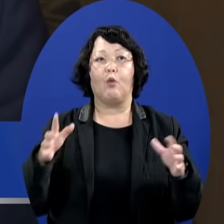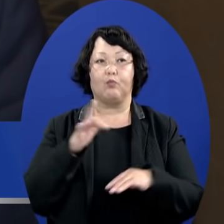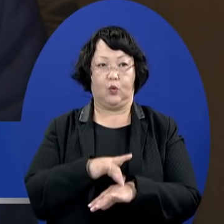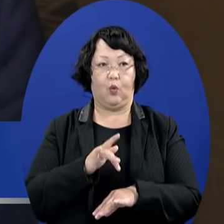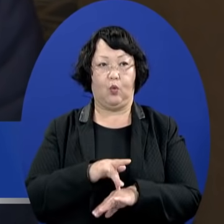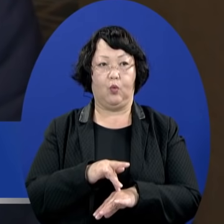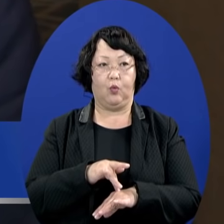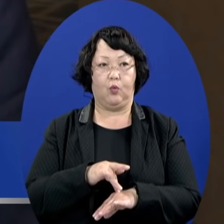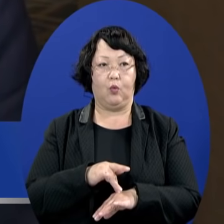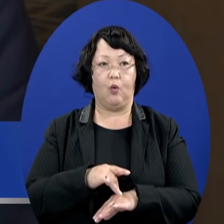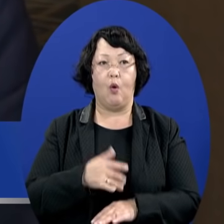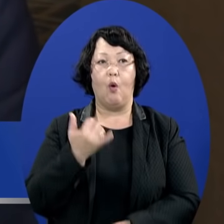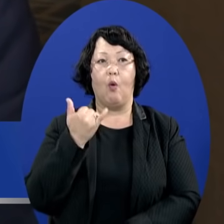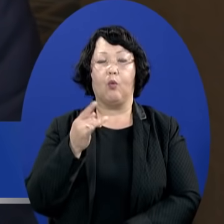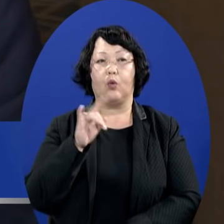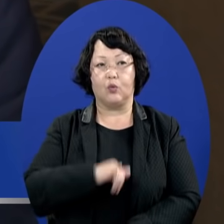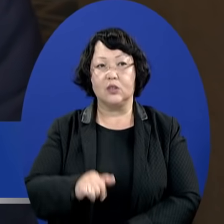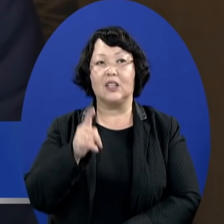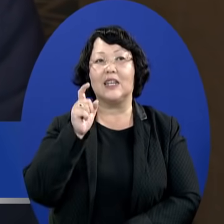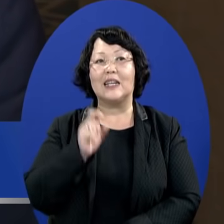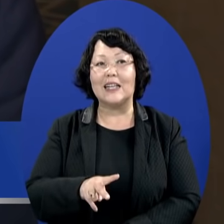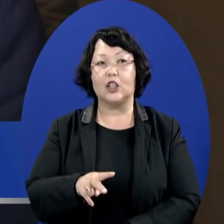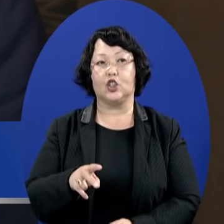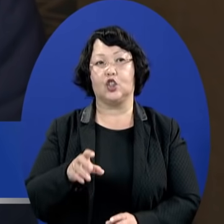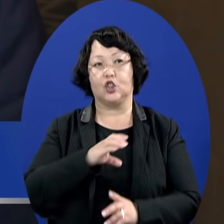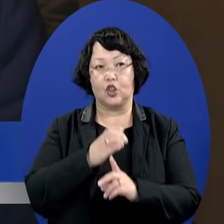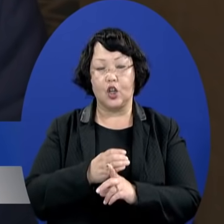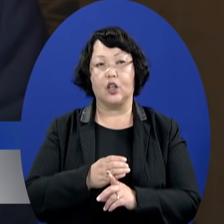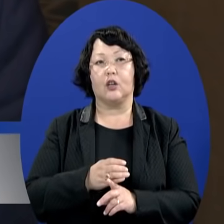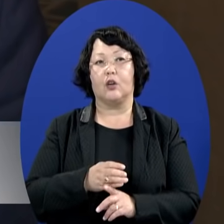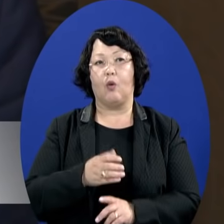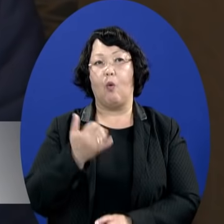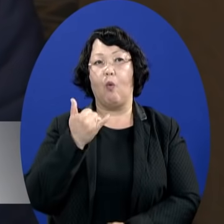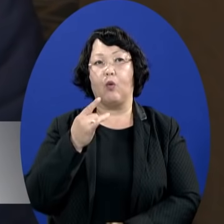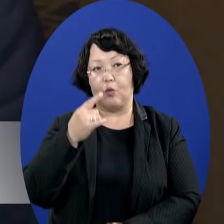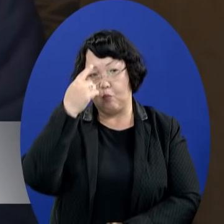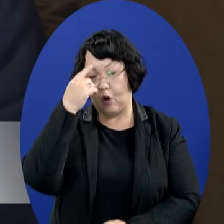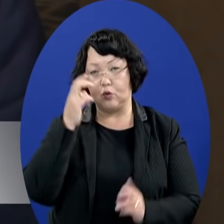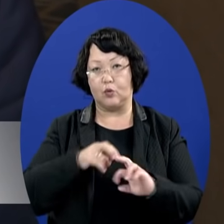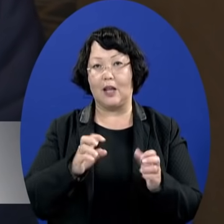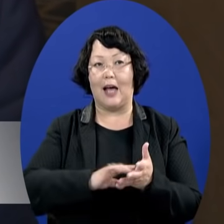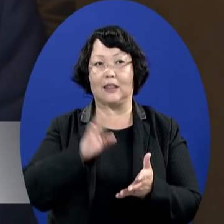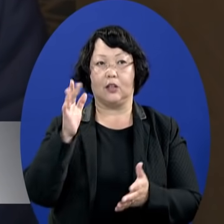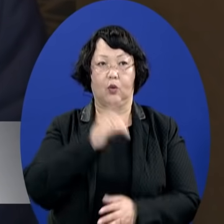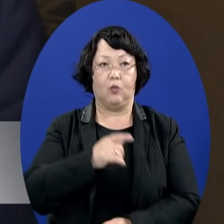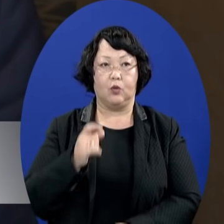Унгарын кил соёлыг, Унгарын Монгол судлын одоо алдартнуудыг бол бас Монголд